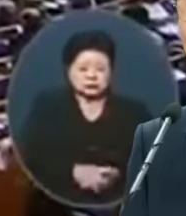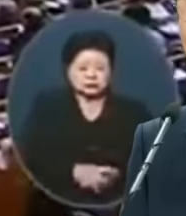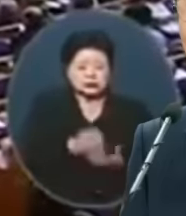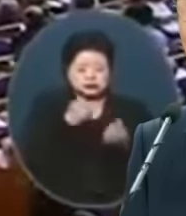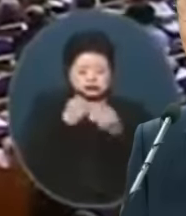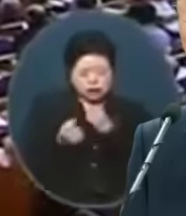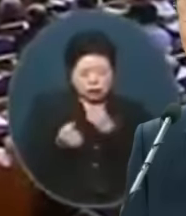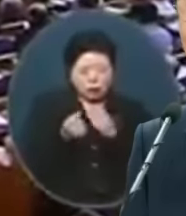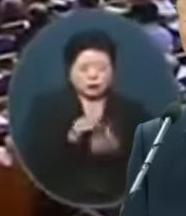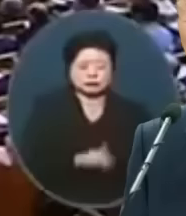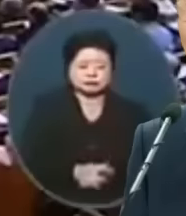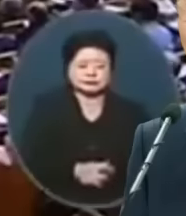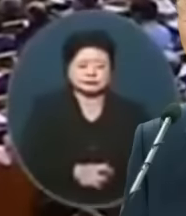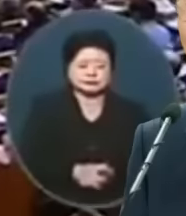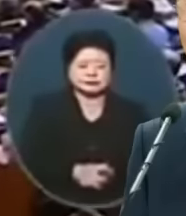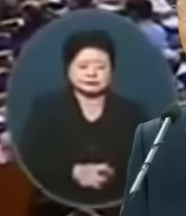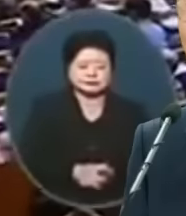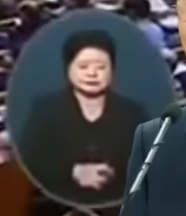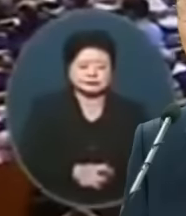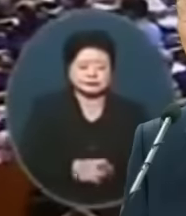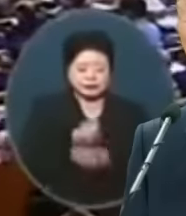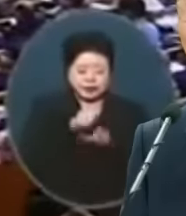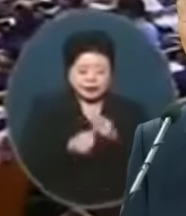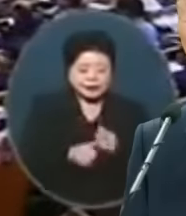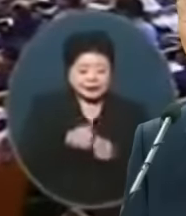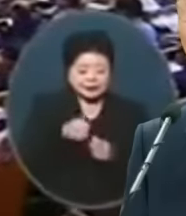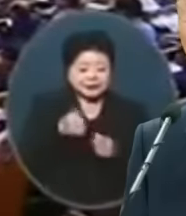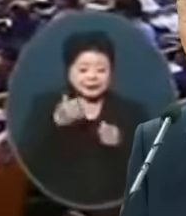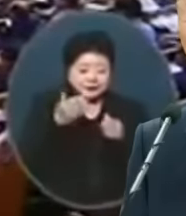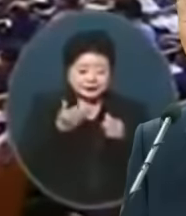불구하고 그는 하나님 앞에